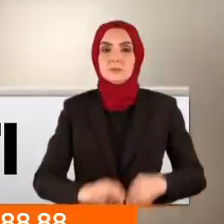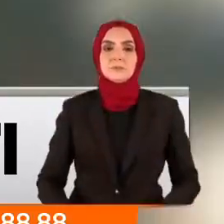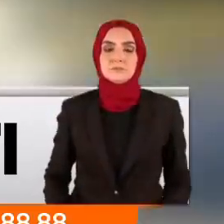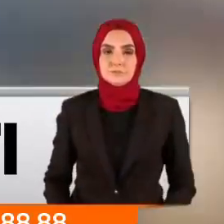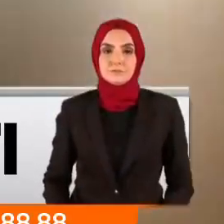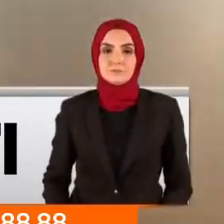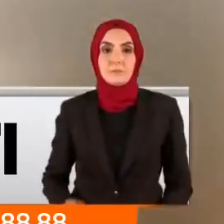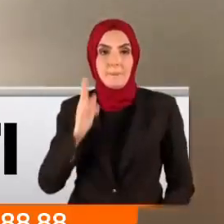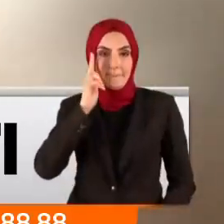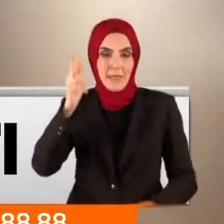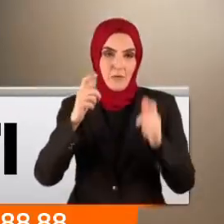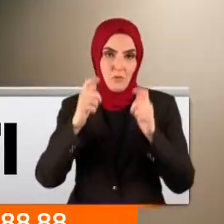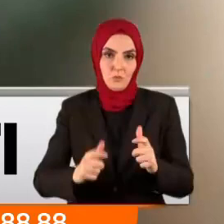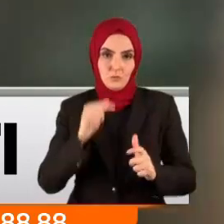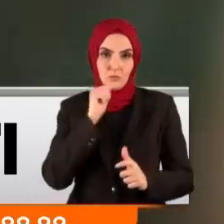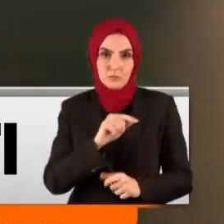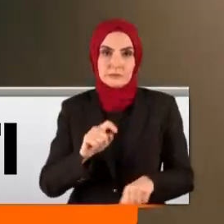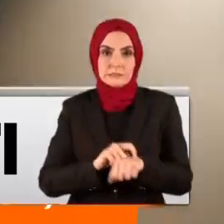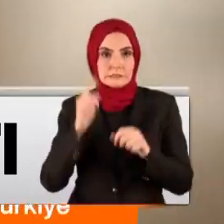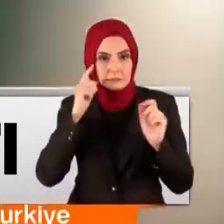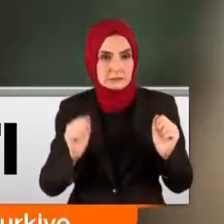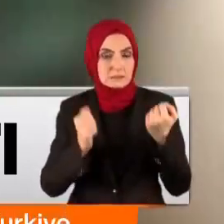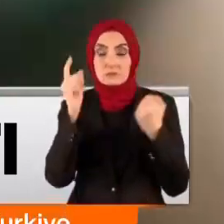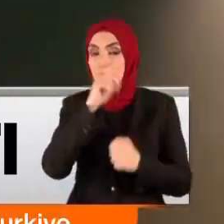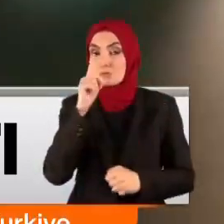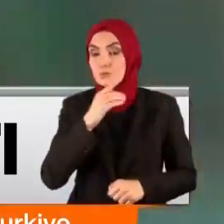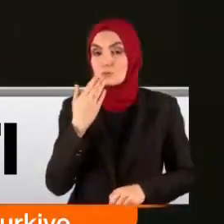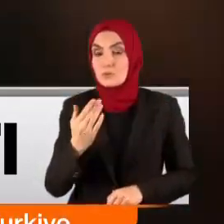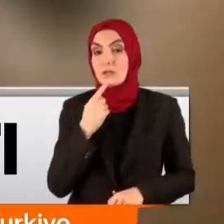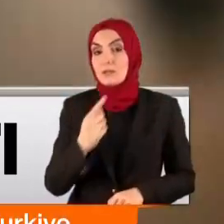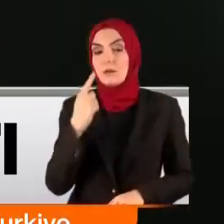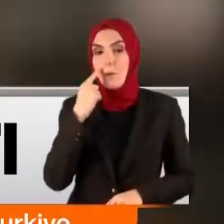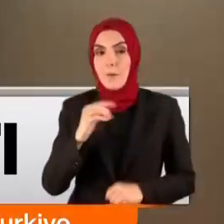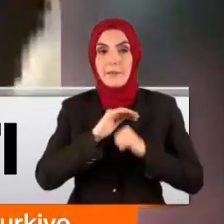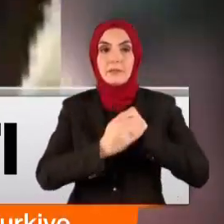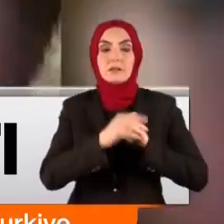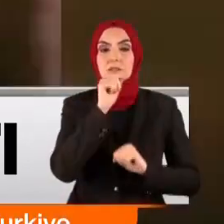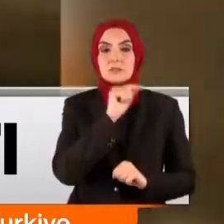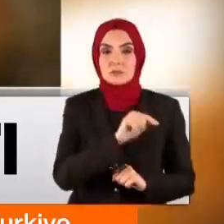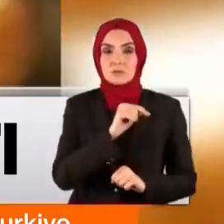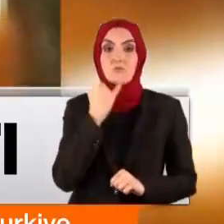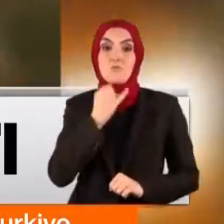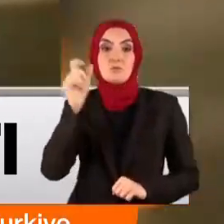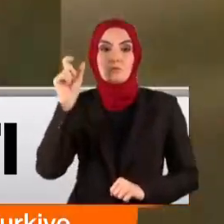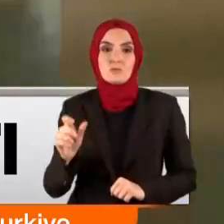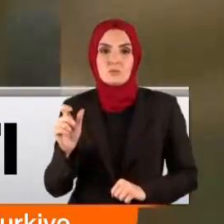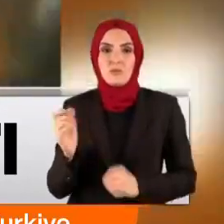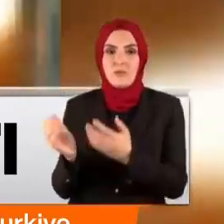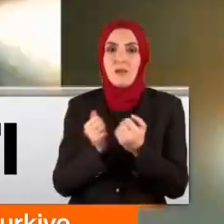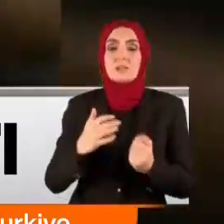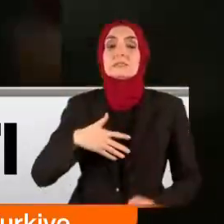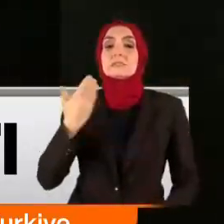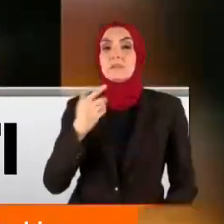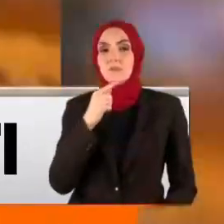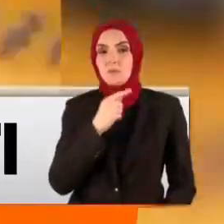Burası Beyoğlu. Öfkeyi tırmandıran neden iddiaya göre taksicinin müşteriyi geri çevirmesiydi. Sürücü yoluna devam etmek istedi ama